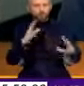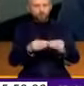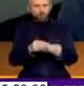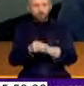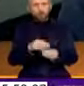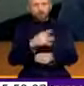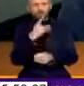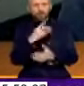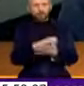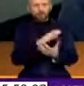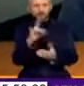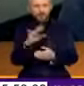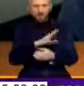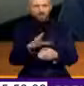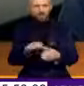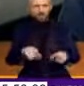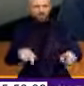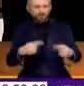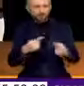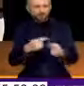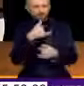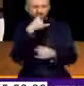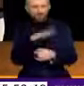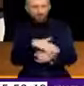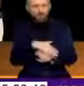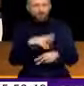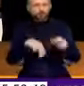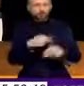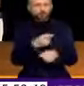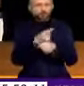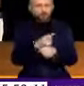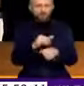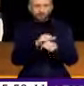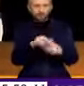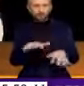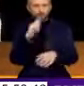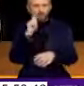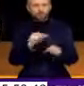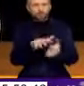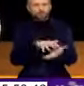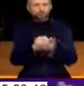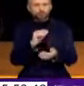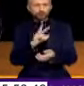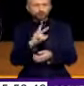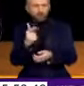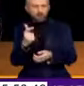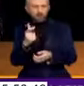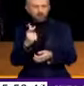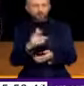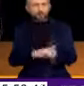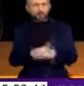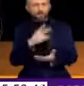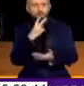не витягнув будівництво танків і розпався. Україну може знищити ЖКХ. На жаль, ми бачимо, що держава не впорюється з ситуацією